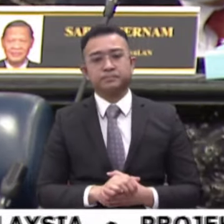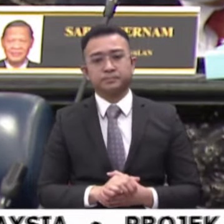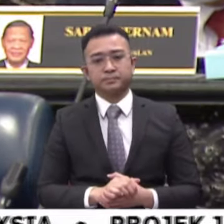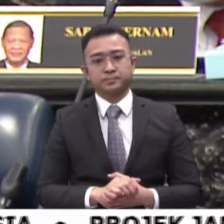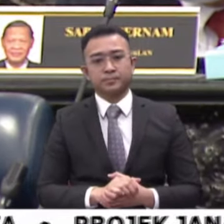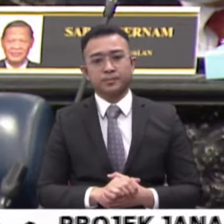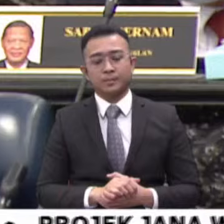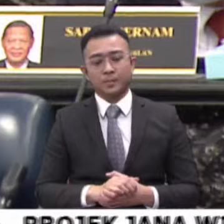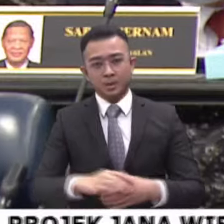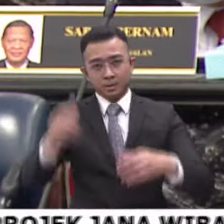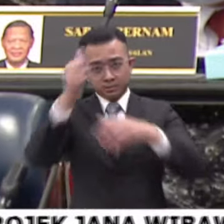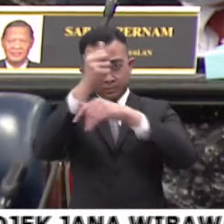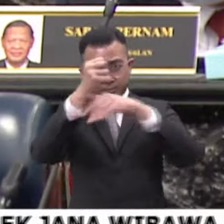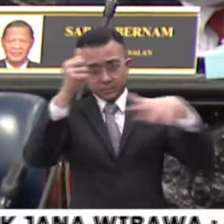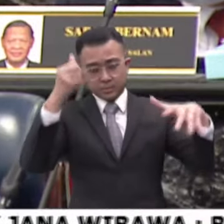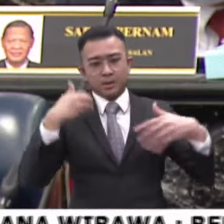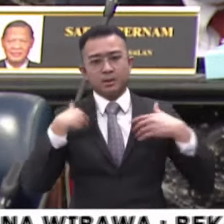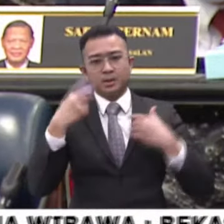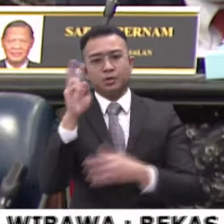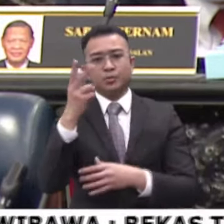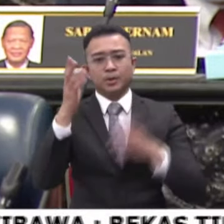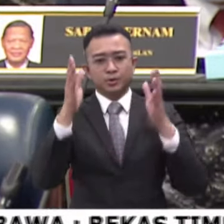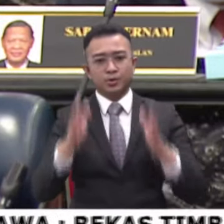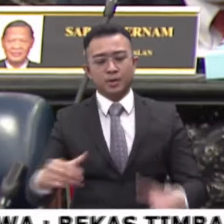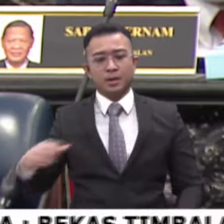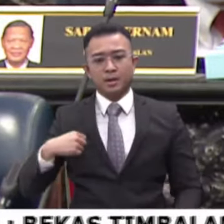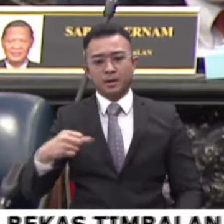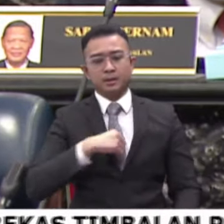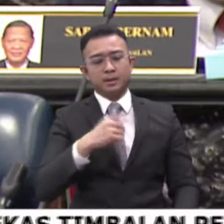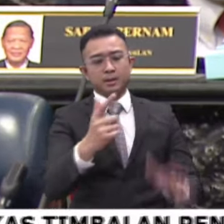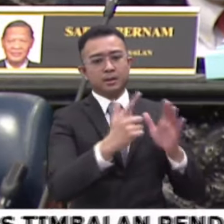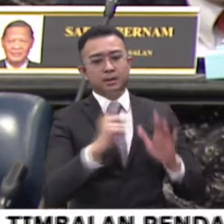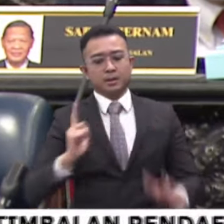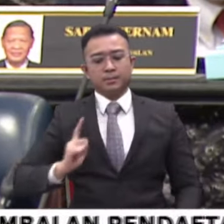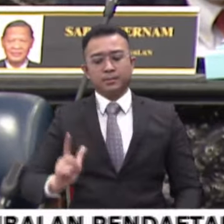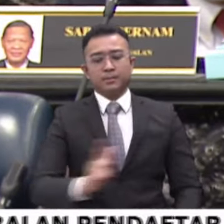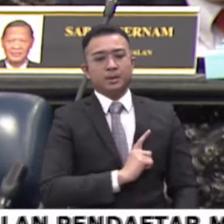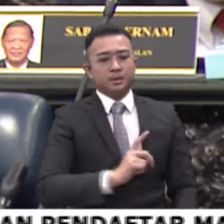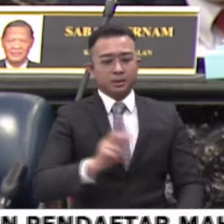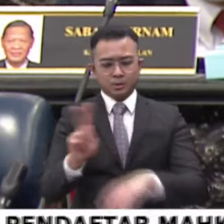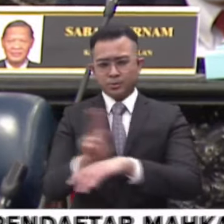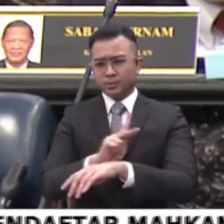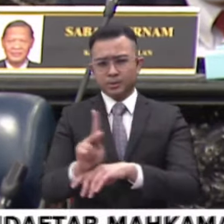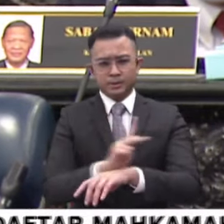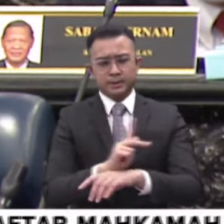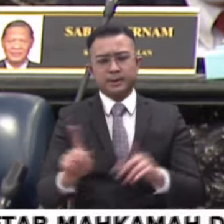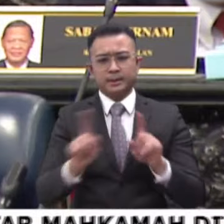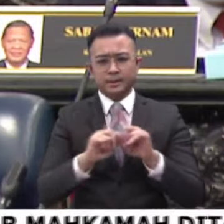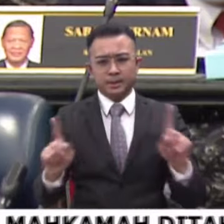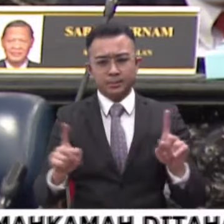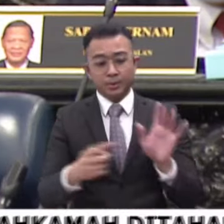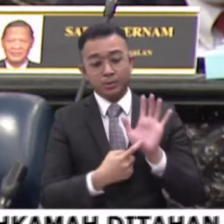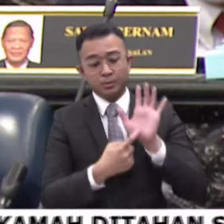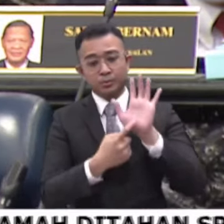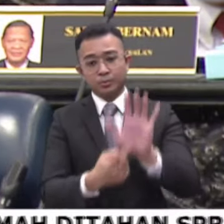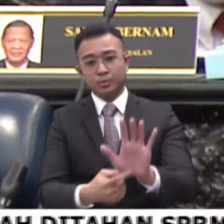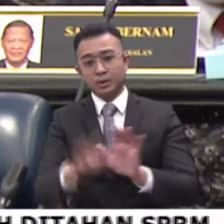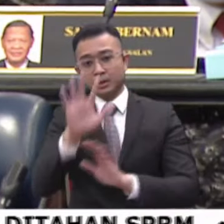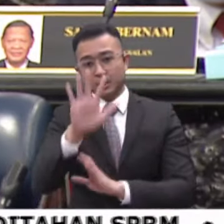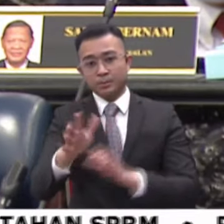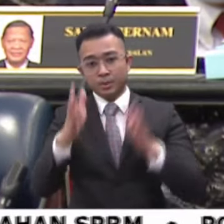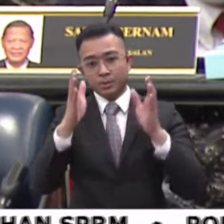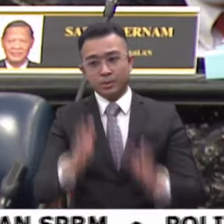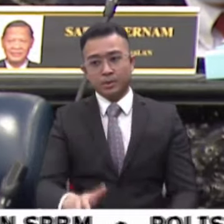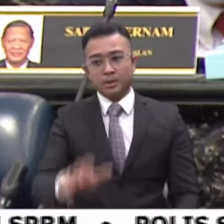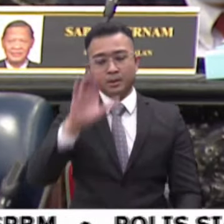Dari segi organisasinya terdapat 12 orang ahli lembaga koperasi tetapi hanya memaparkan lima